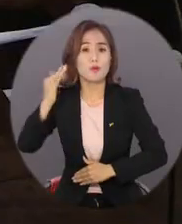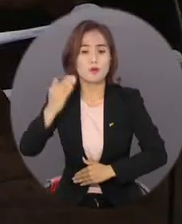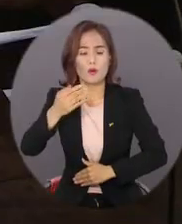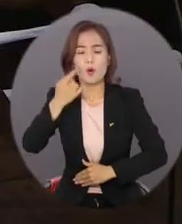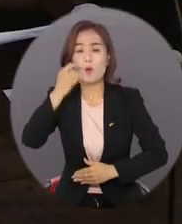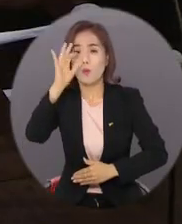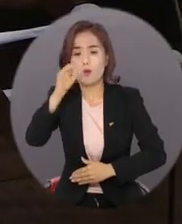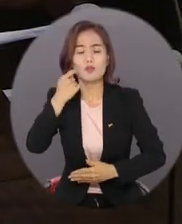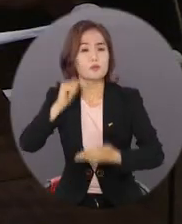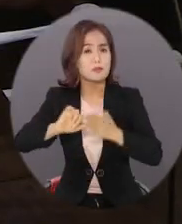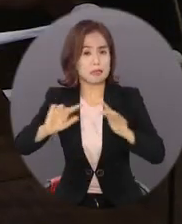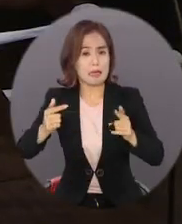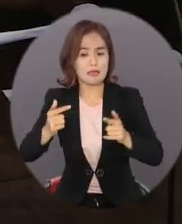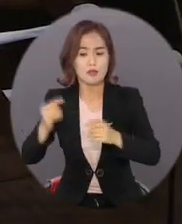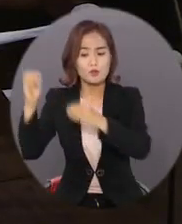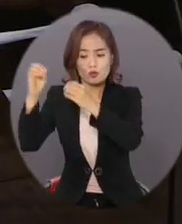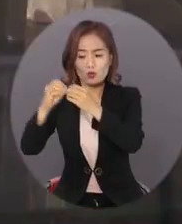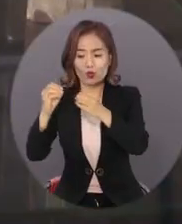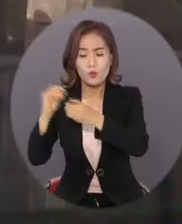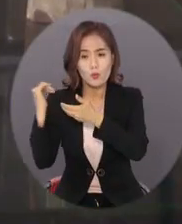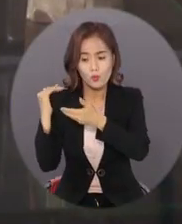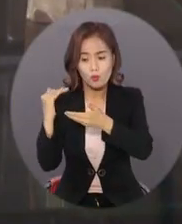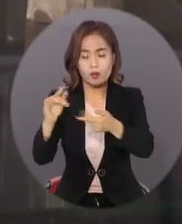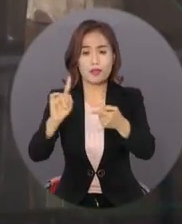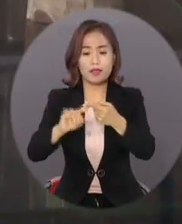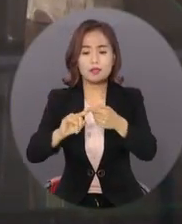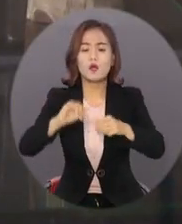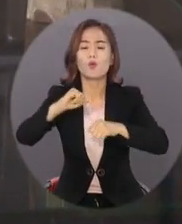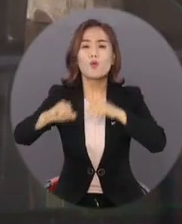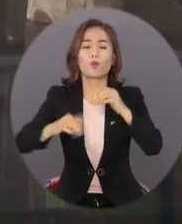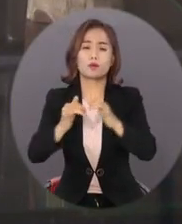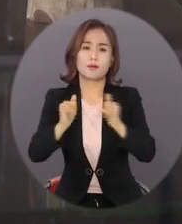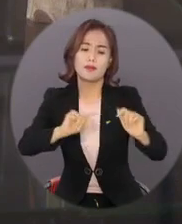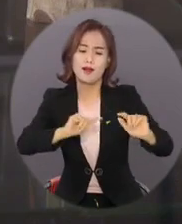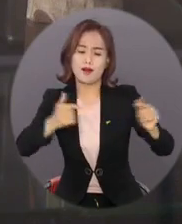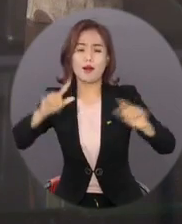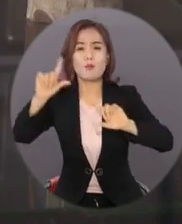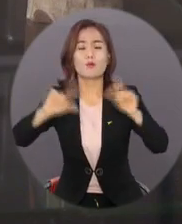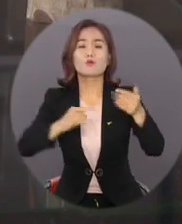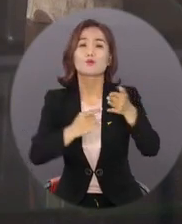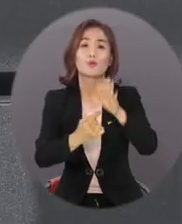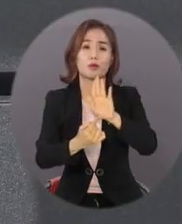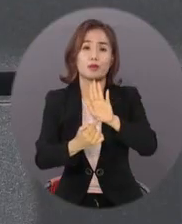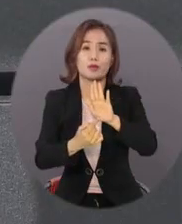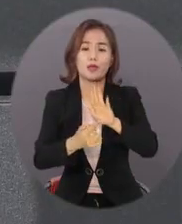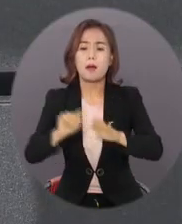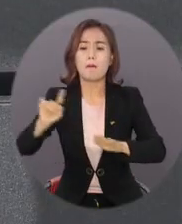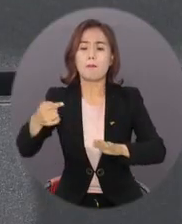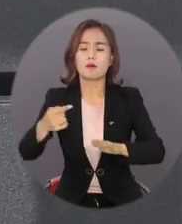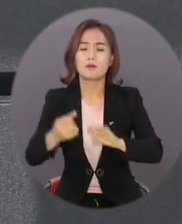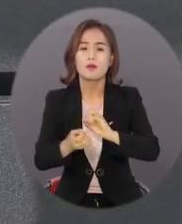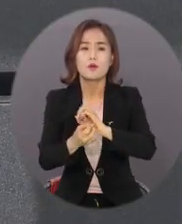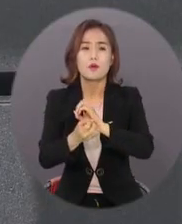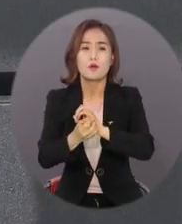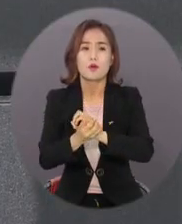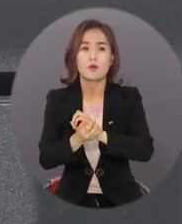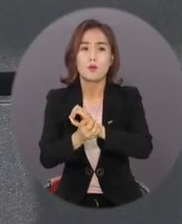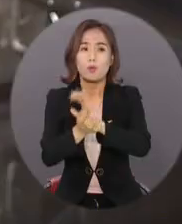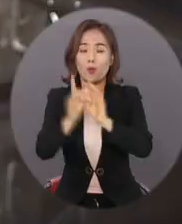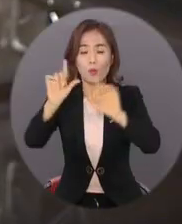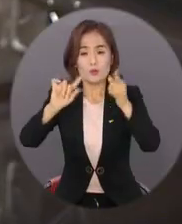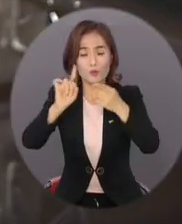보기 힘든 전통 상여는 물론 동물과 인간 등 다양한 모습으로 형상화된 100여 점의 꽃두 등도